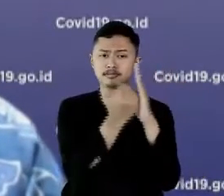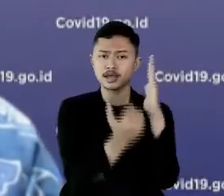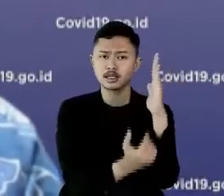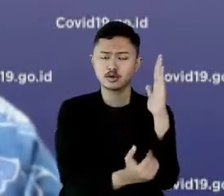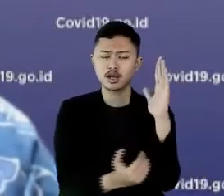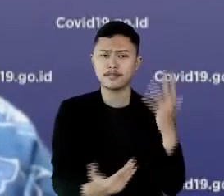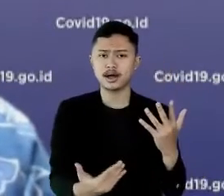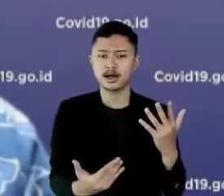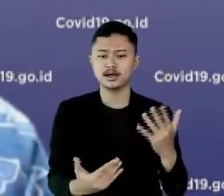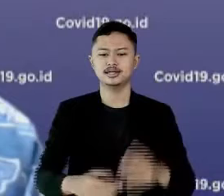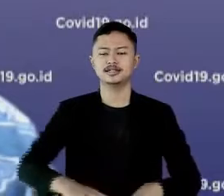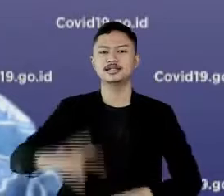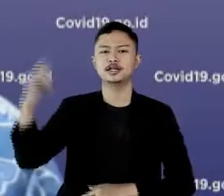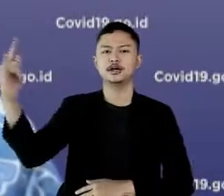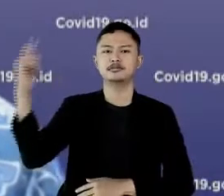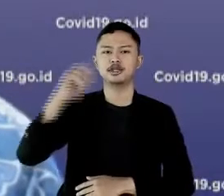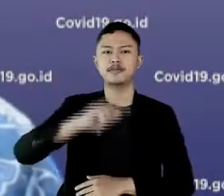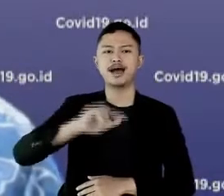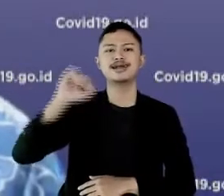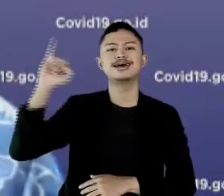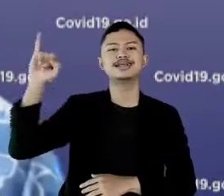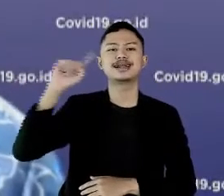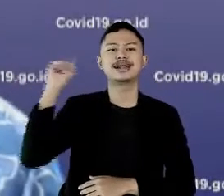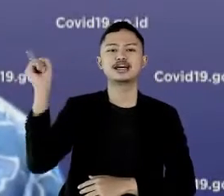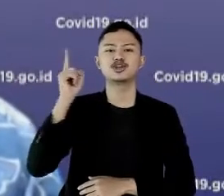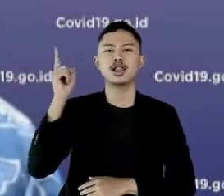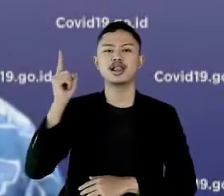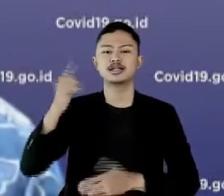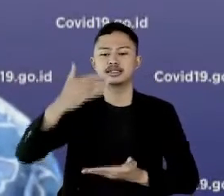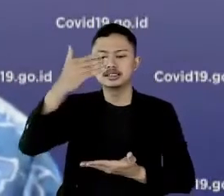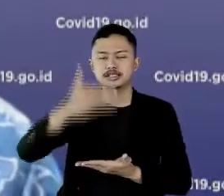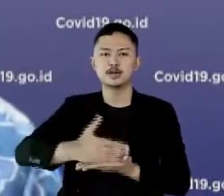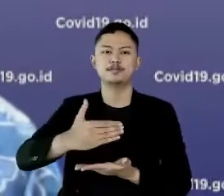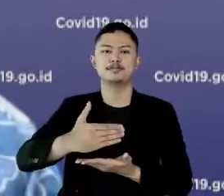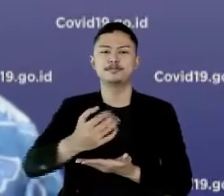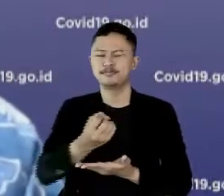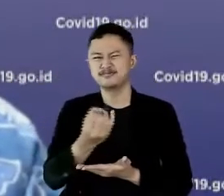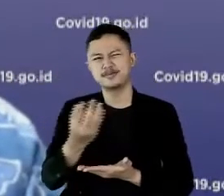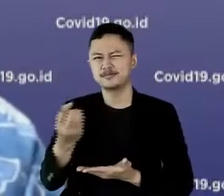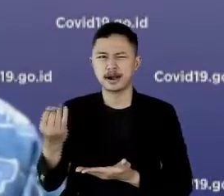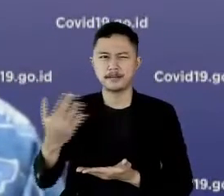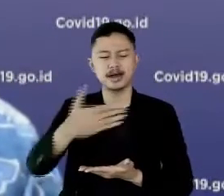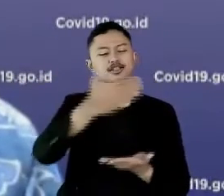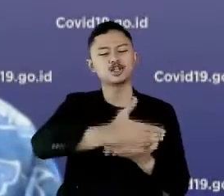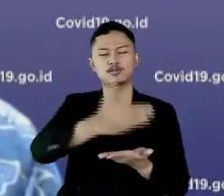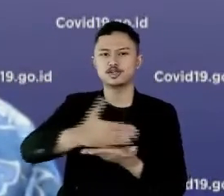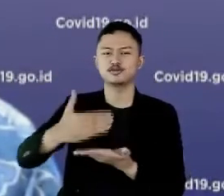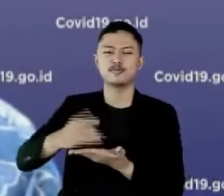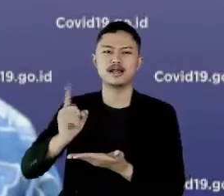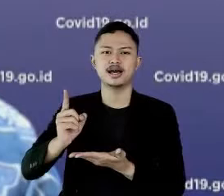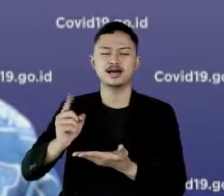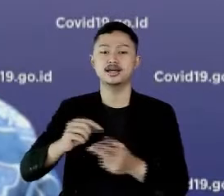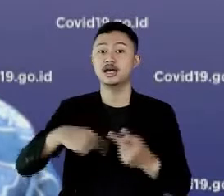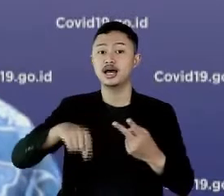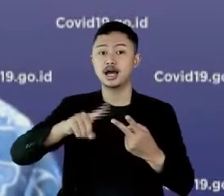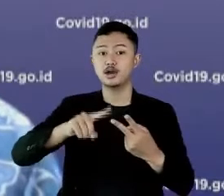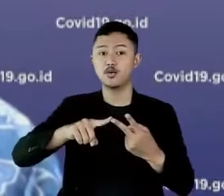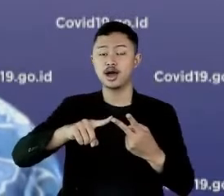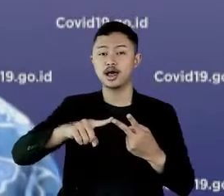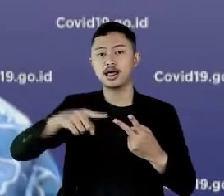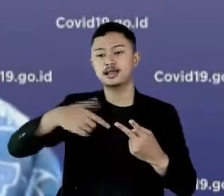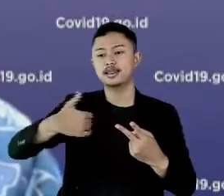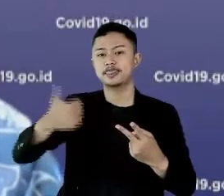pintu gerbang internasional yang dibuka dibatasi supaya bisa diawasi. Kemudian semua pendatang dari mancanegara